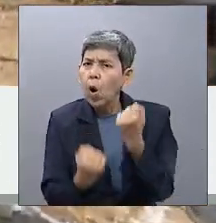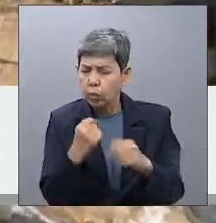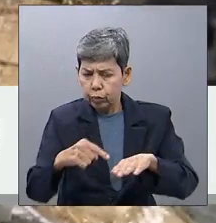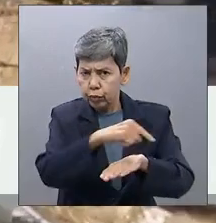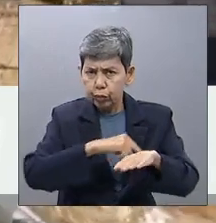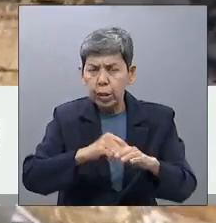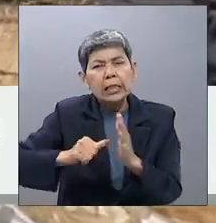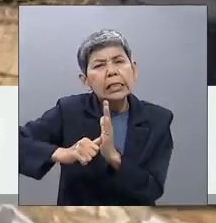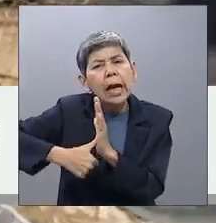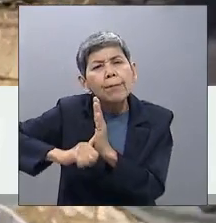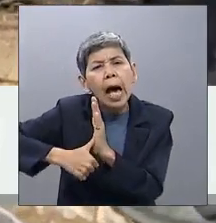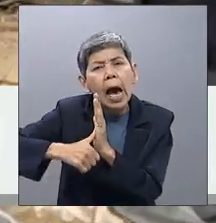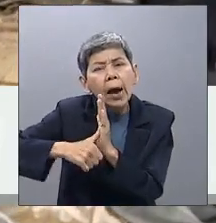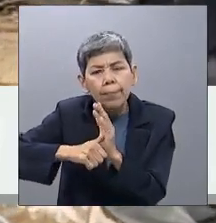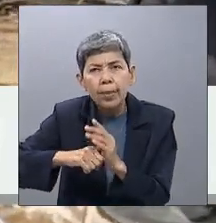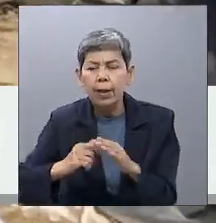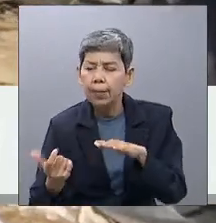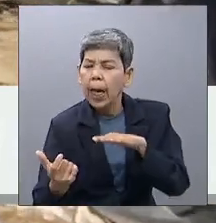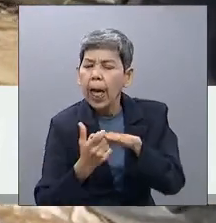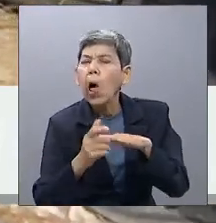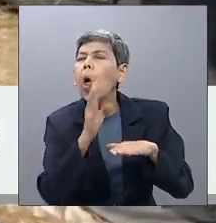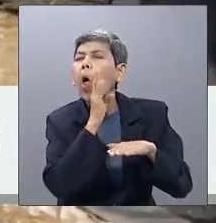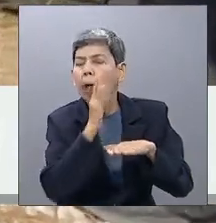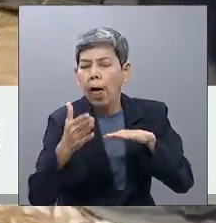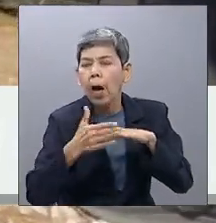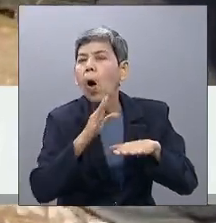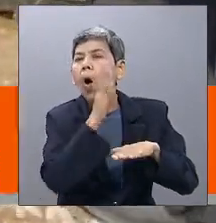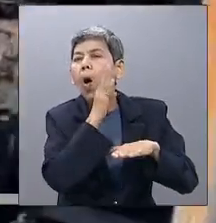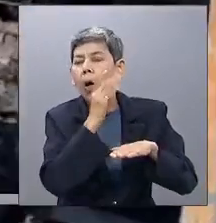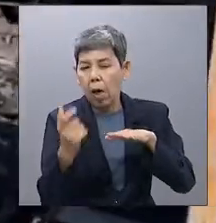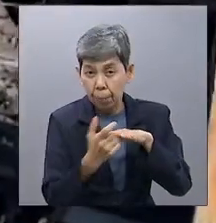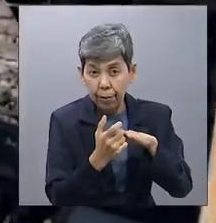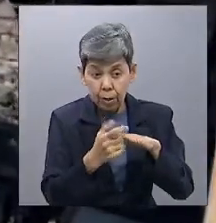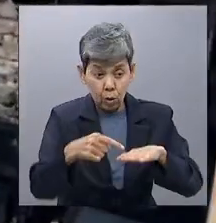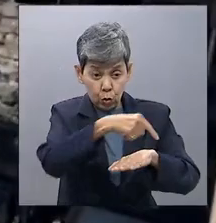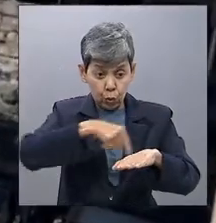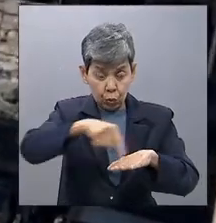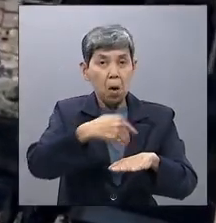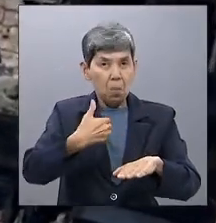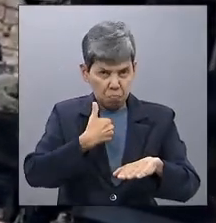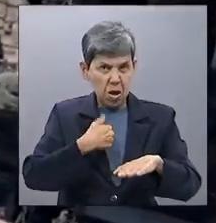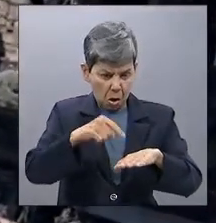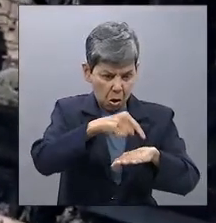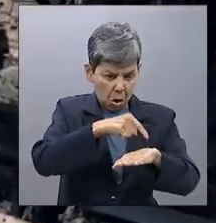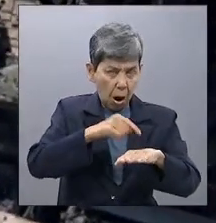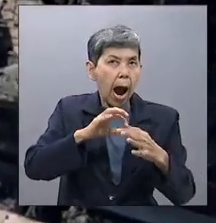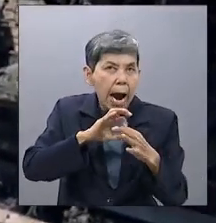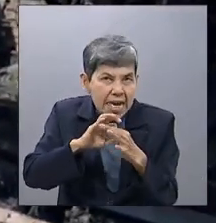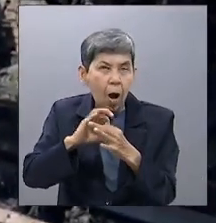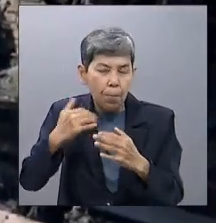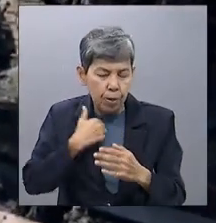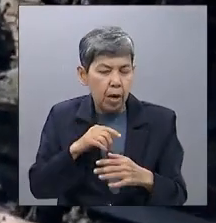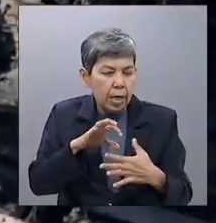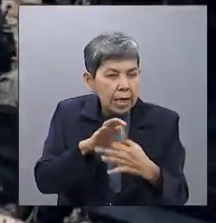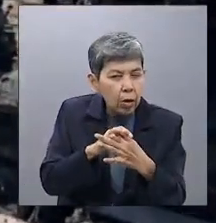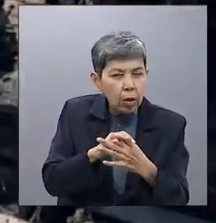รับจำนำมาใช้แผ่นป้ายแผ่นป้ายทะเบียนปลอมค่ะภายในรถพบวัตถุพยานที่เชื่อได้ว่าใช้